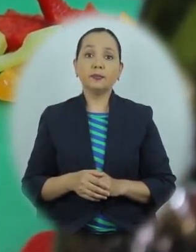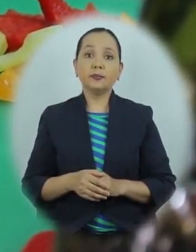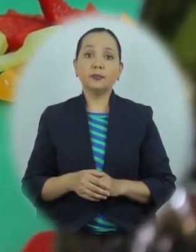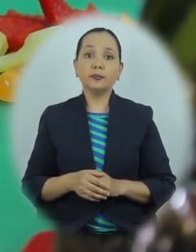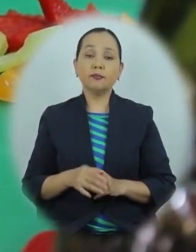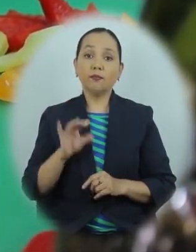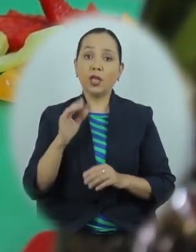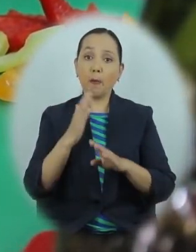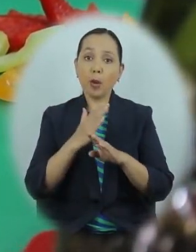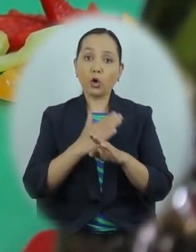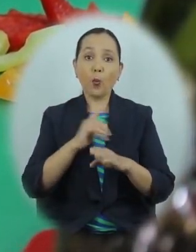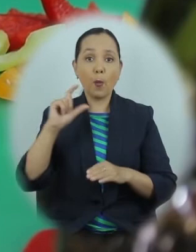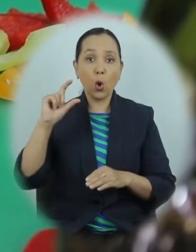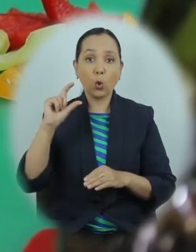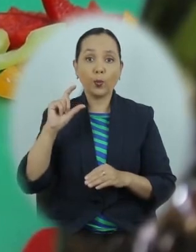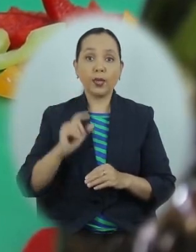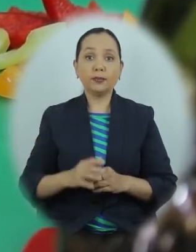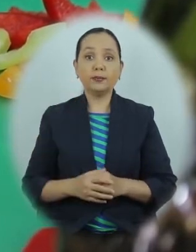порубим крупно